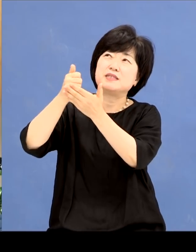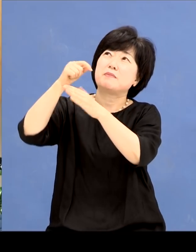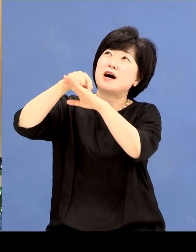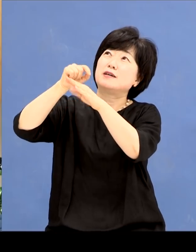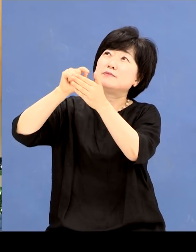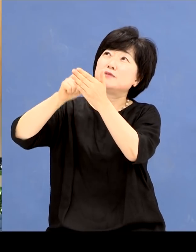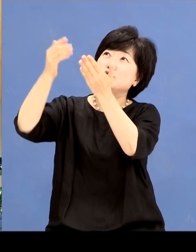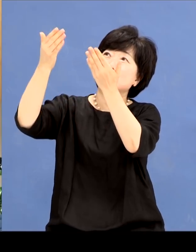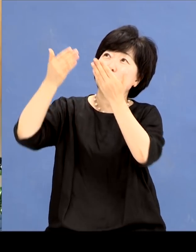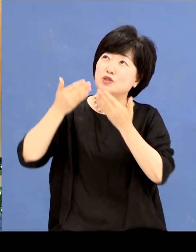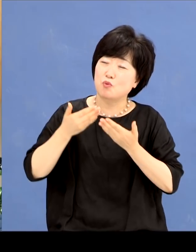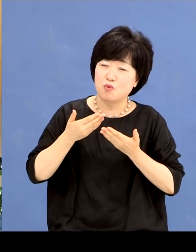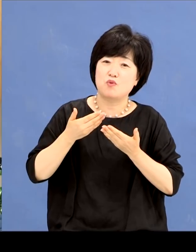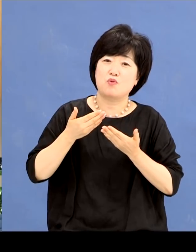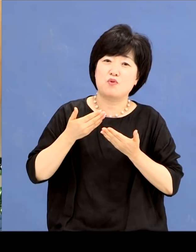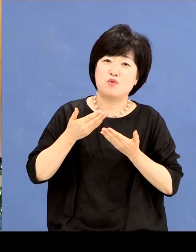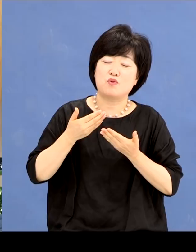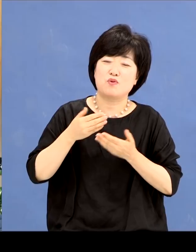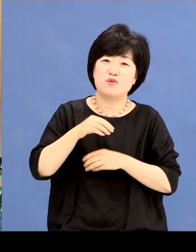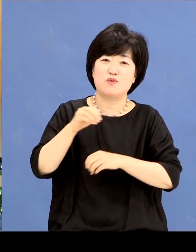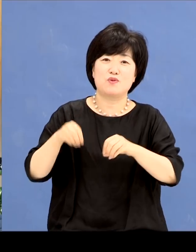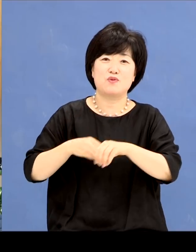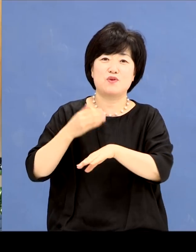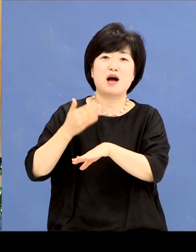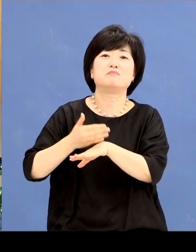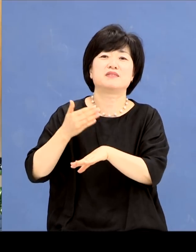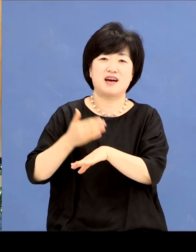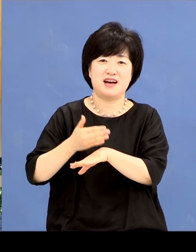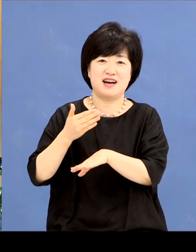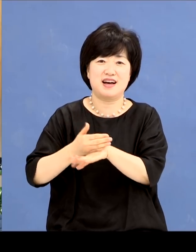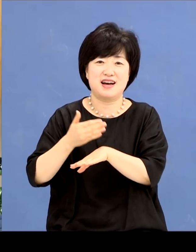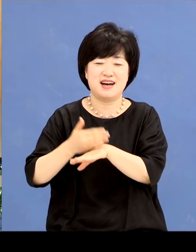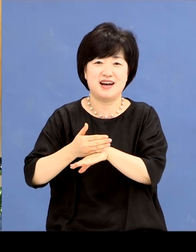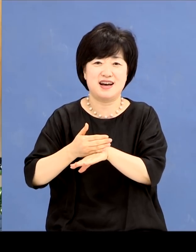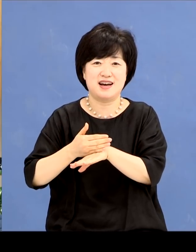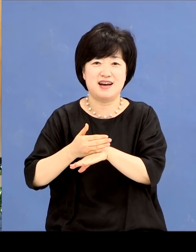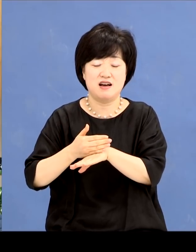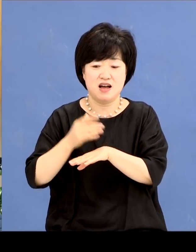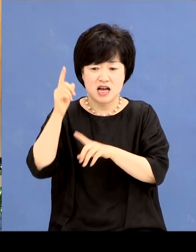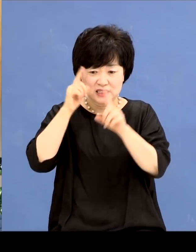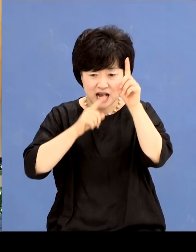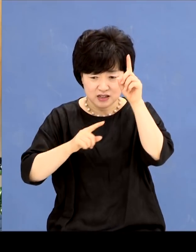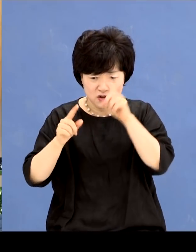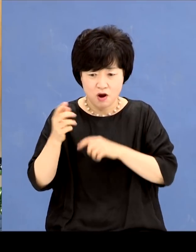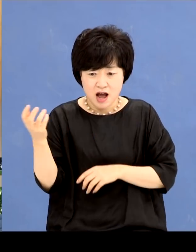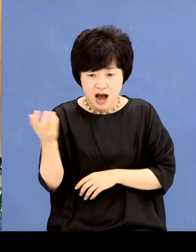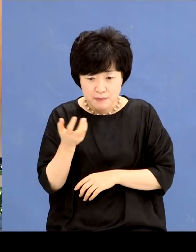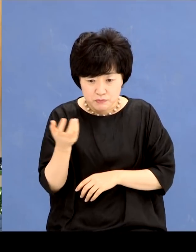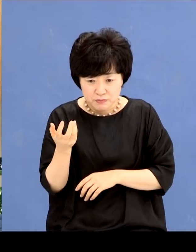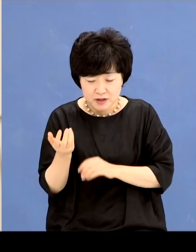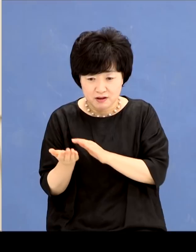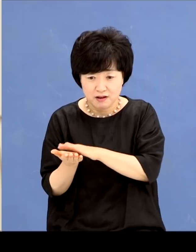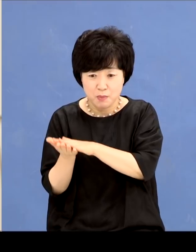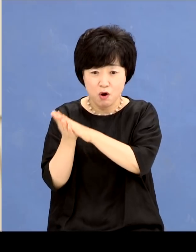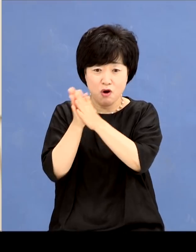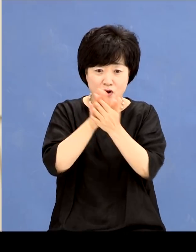마음을 주시고 제가 어떤 마음이 들었냐면 너무 감사한 거예요, 순간. 아, 그래요? 이게 너무 상처였고